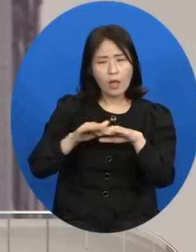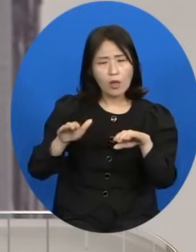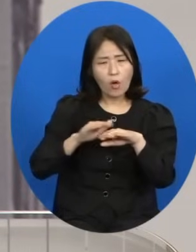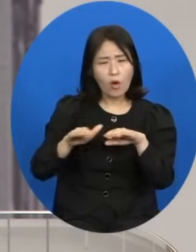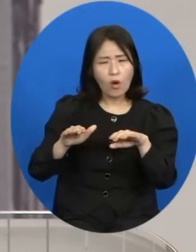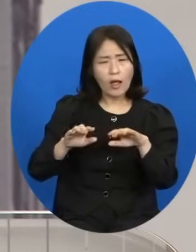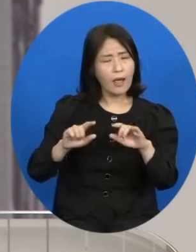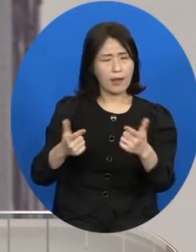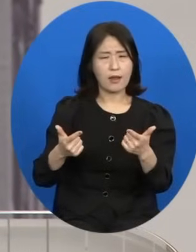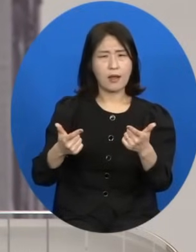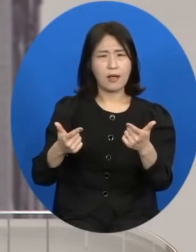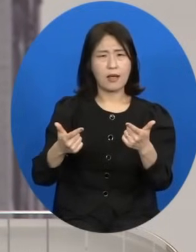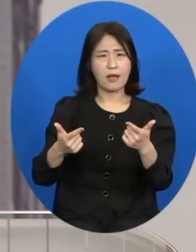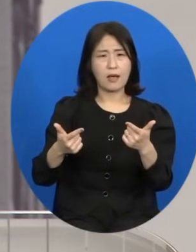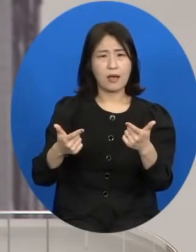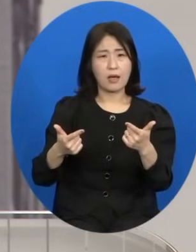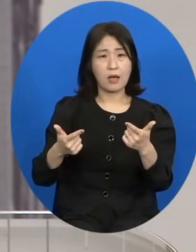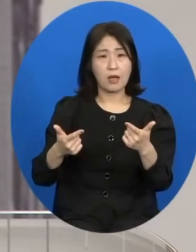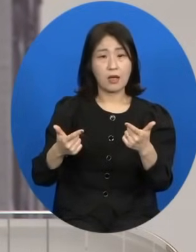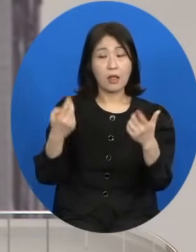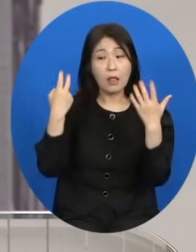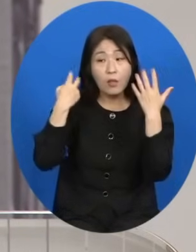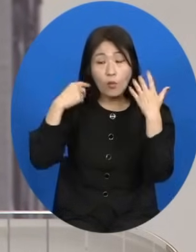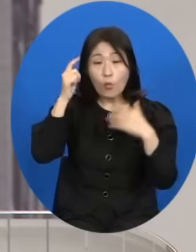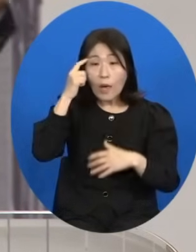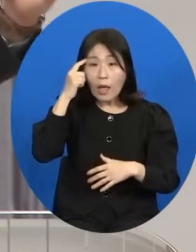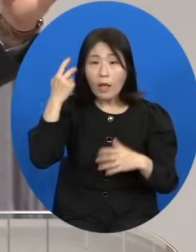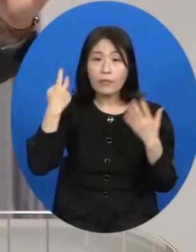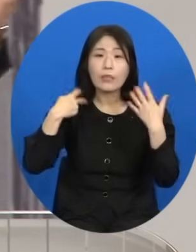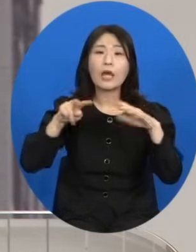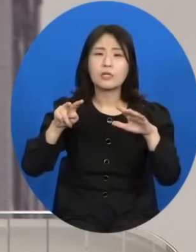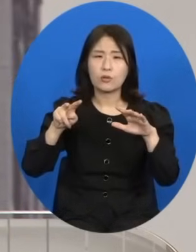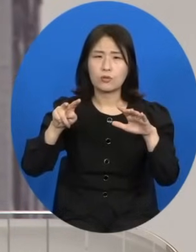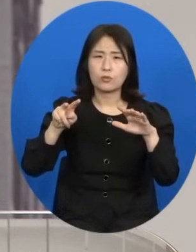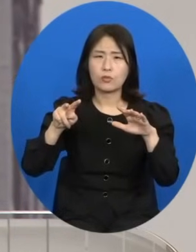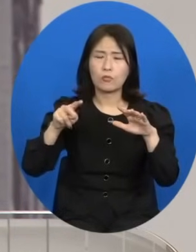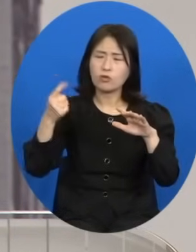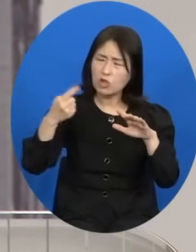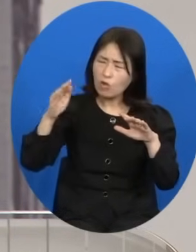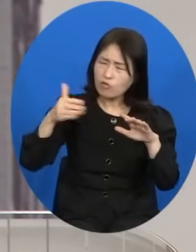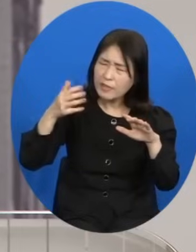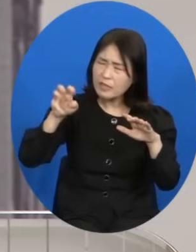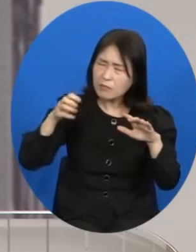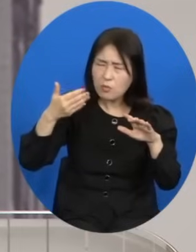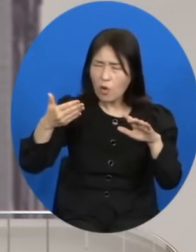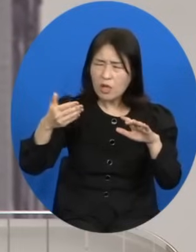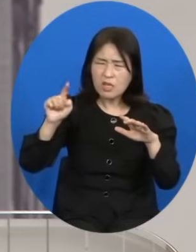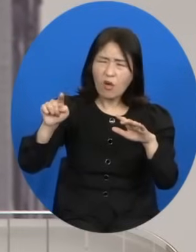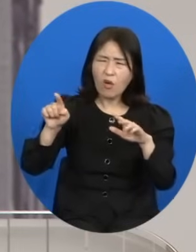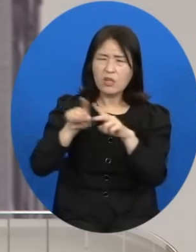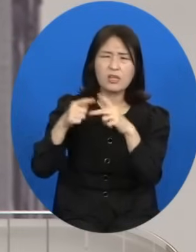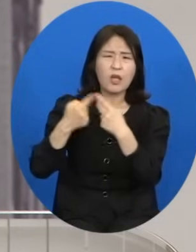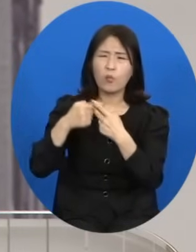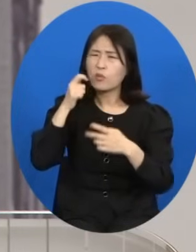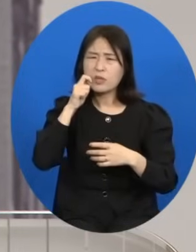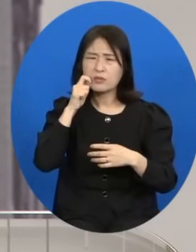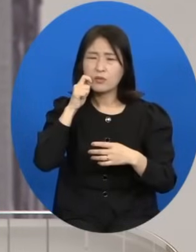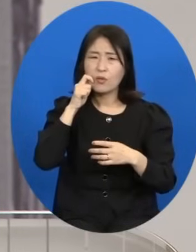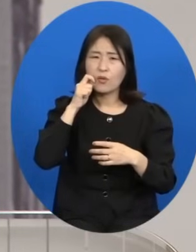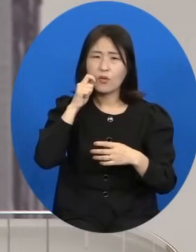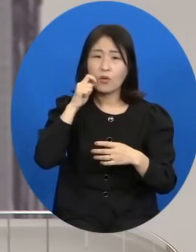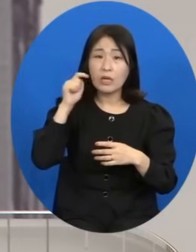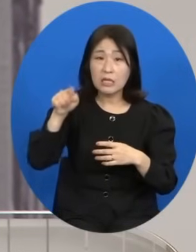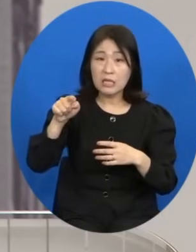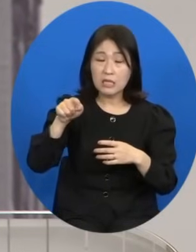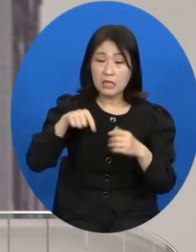다니엘도 다 이해를 못했어요이 의미는 계속 우리가 살펴봤지만 제한된 시간에 핍박이